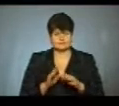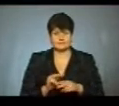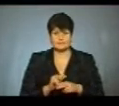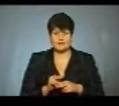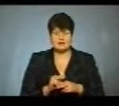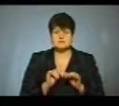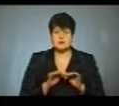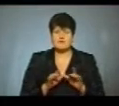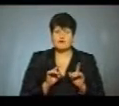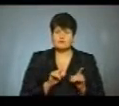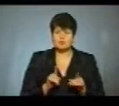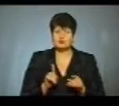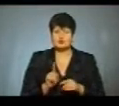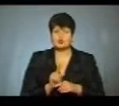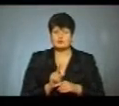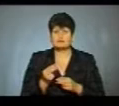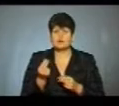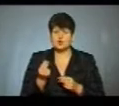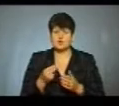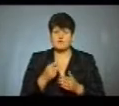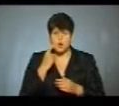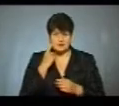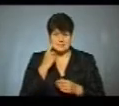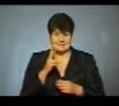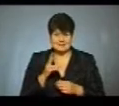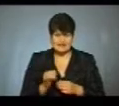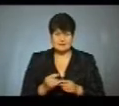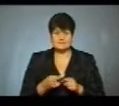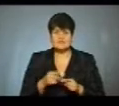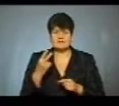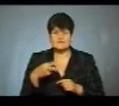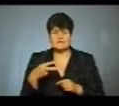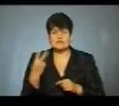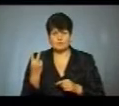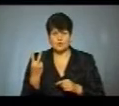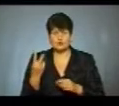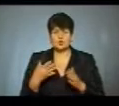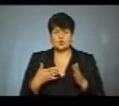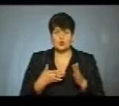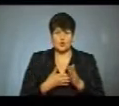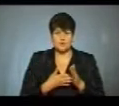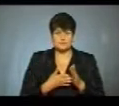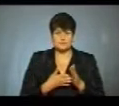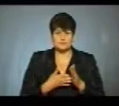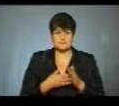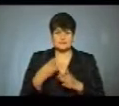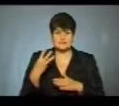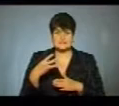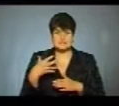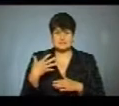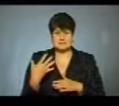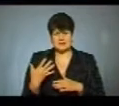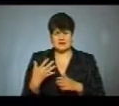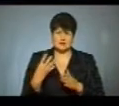Справа в тому, що нормативно грошова оцінка – це від 22 до, ну, до